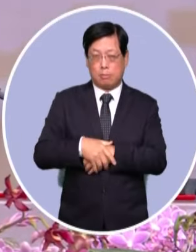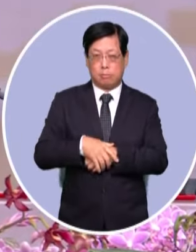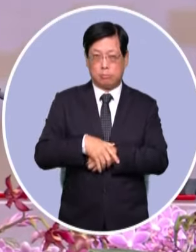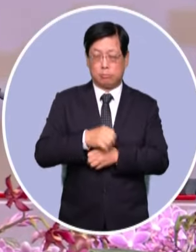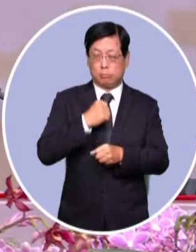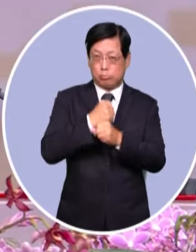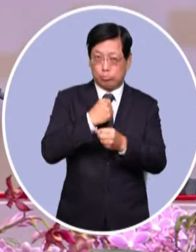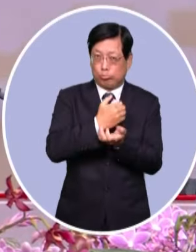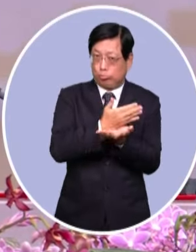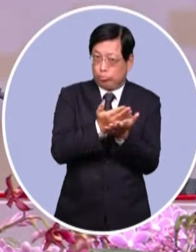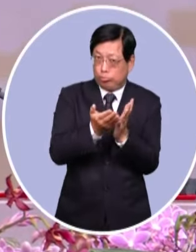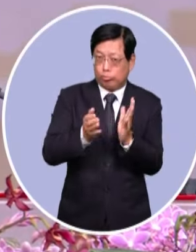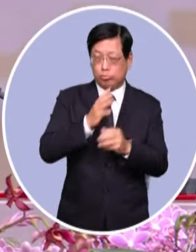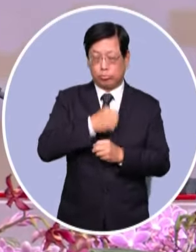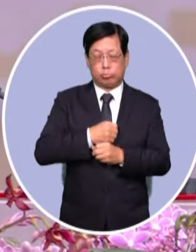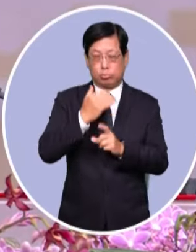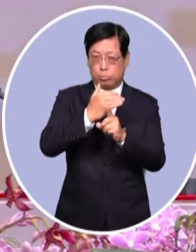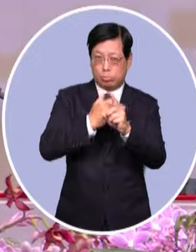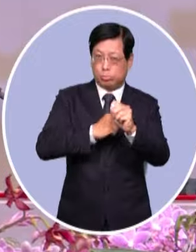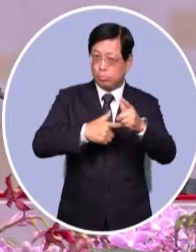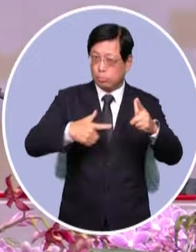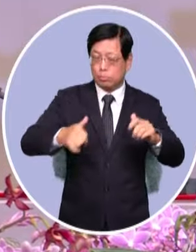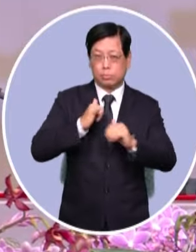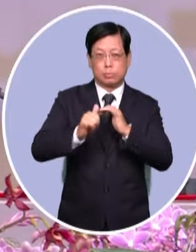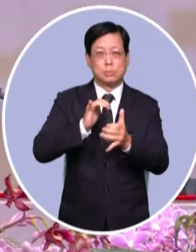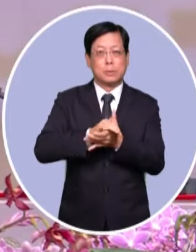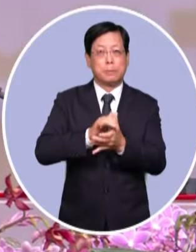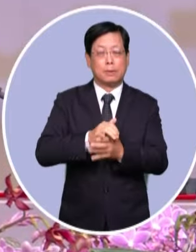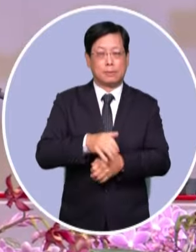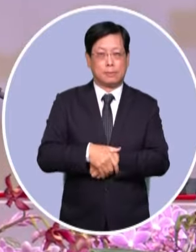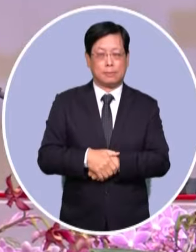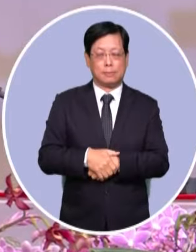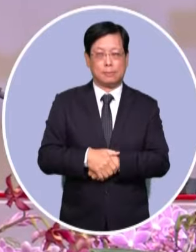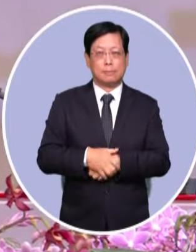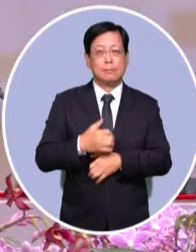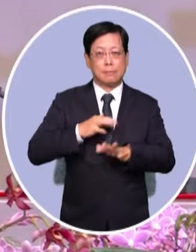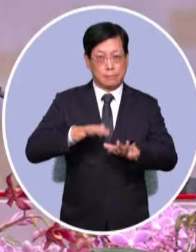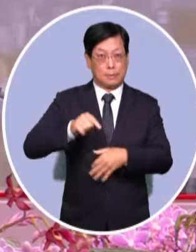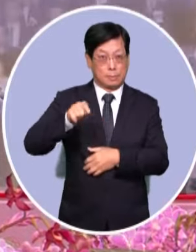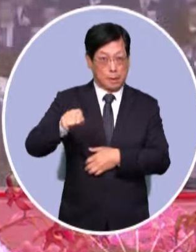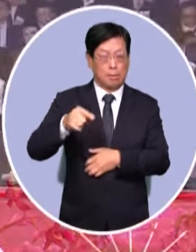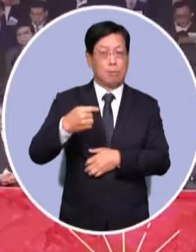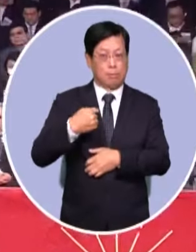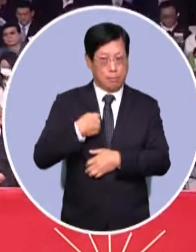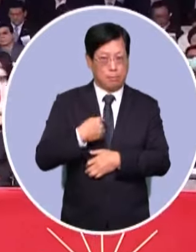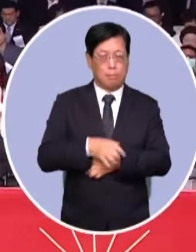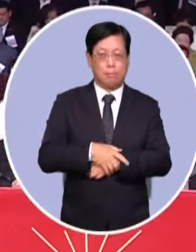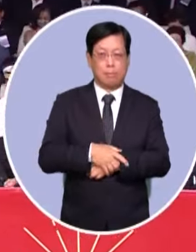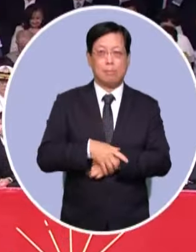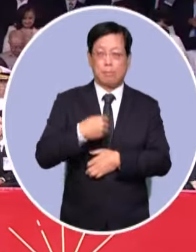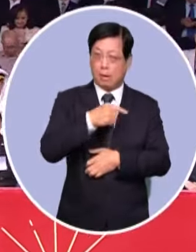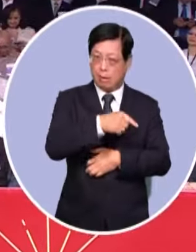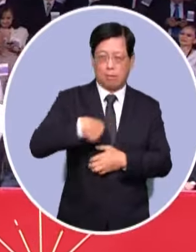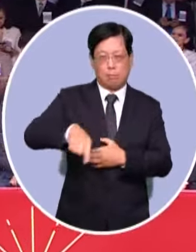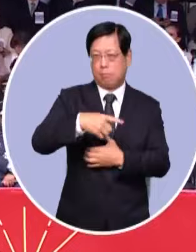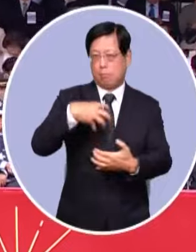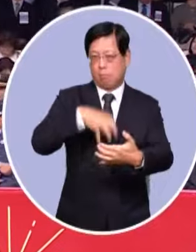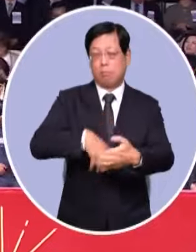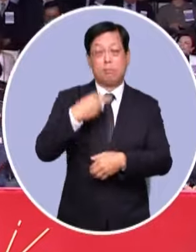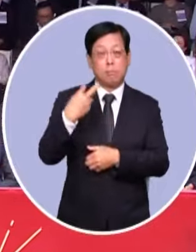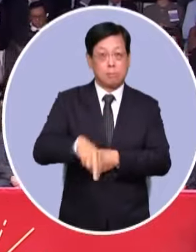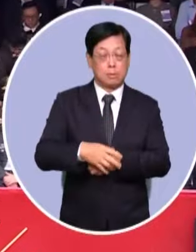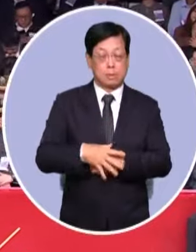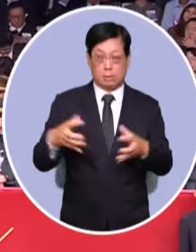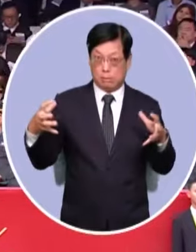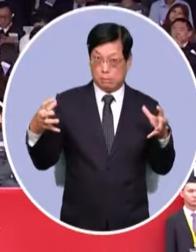工商各阶层的同胞。这里有你，有我，有他，也有我们